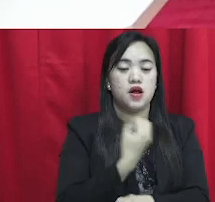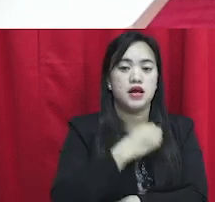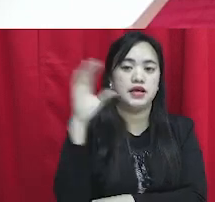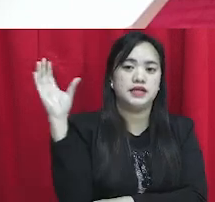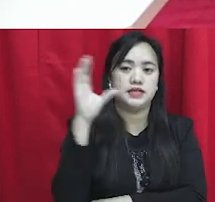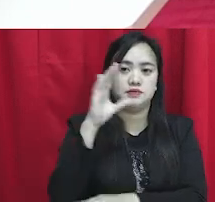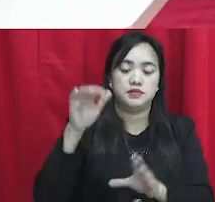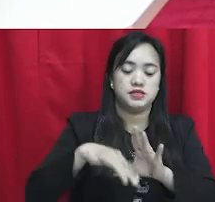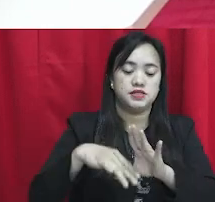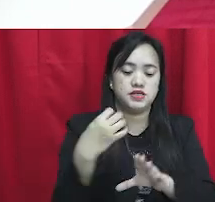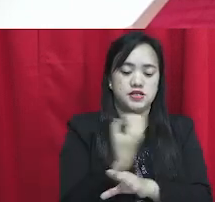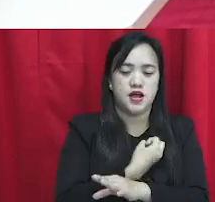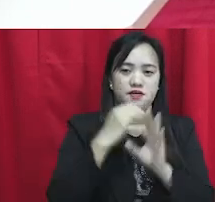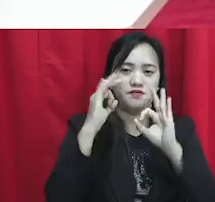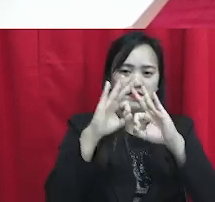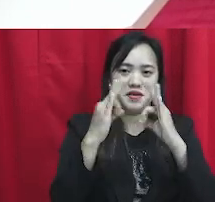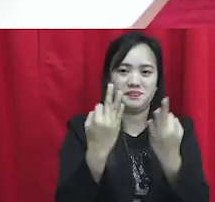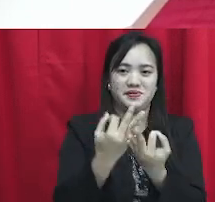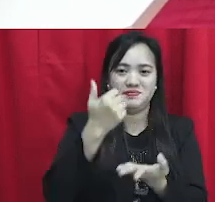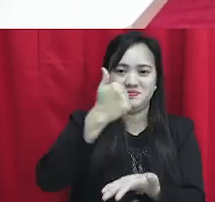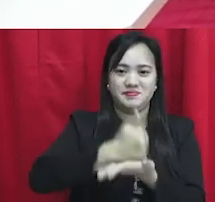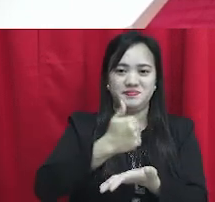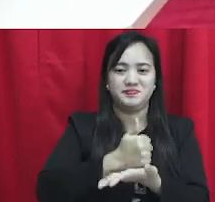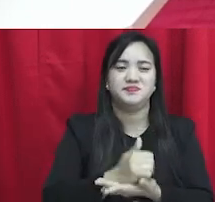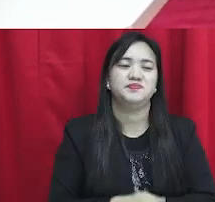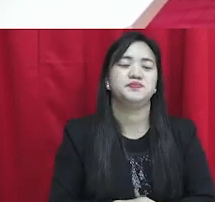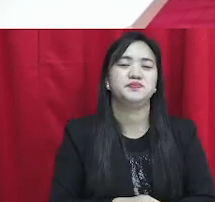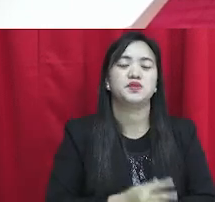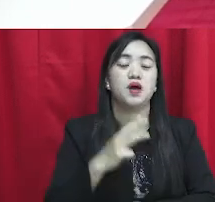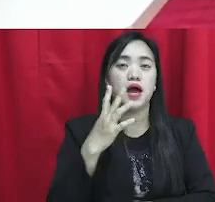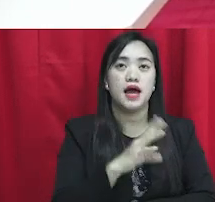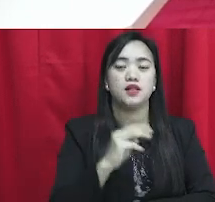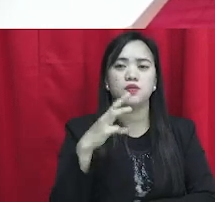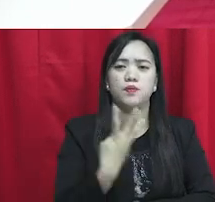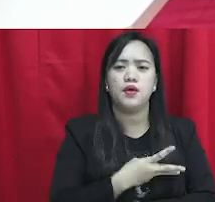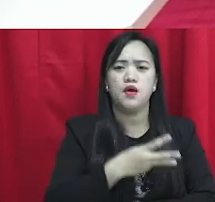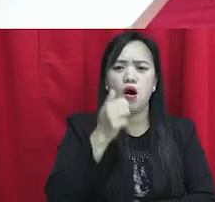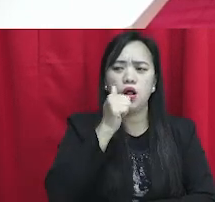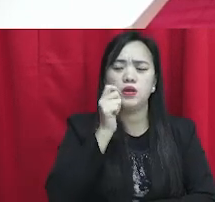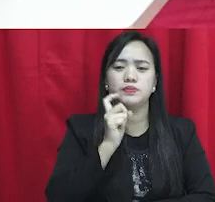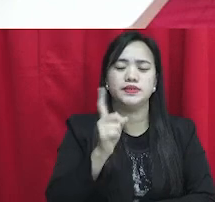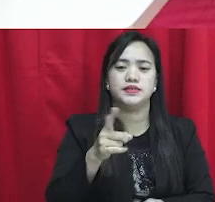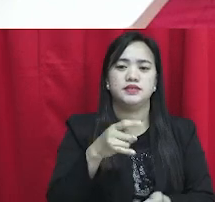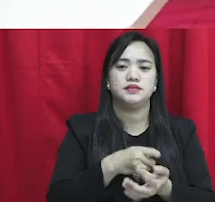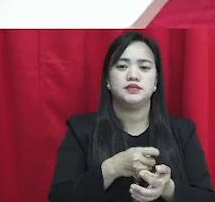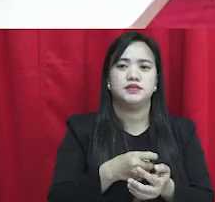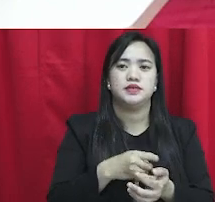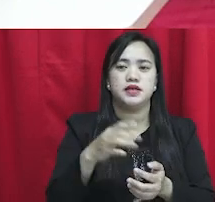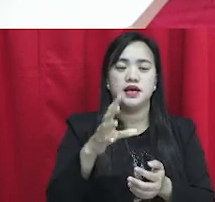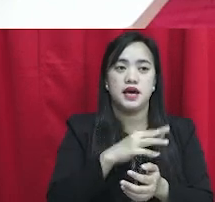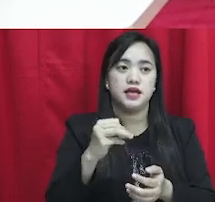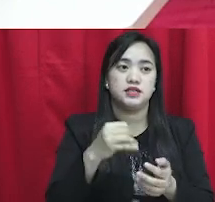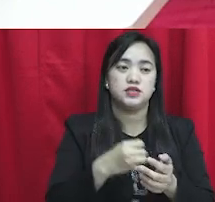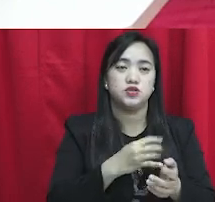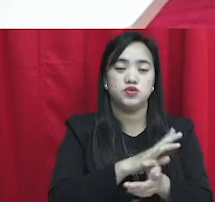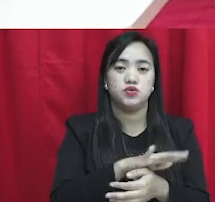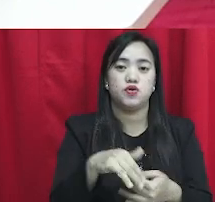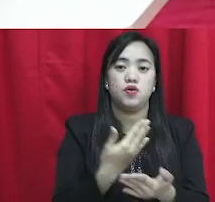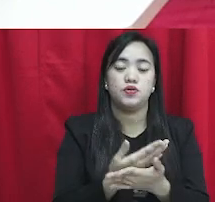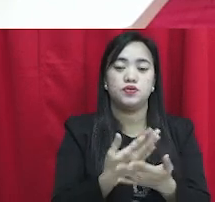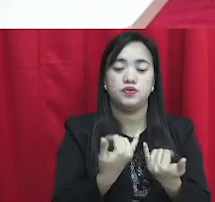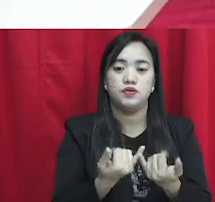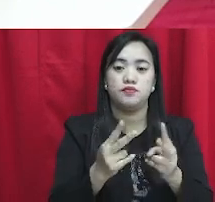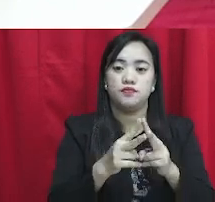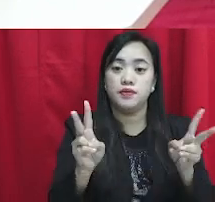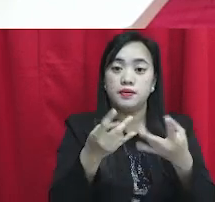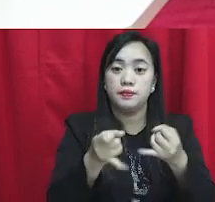ko. Yan. Lagi natin pag-uusapan po yan dahil alam niyo po, napaka-importante na ito ay lagi natin pinapaalala na